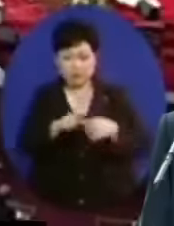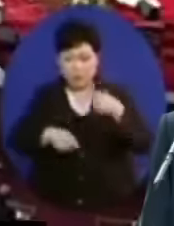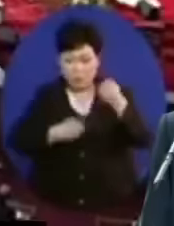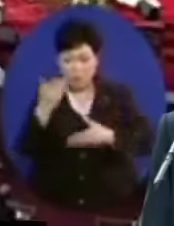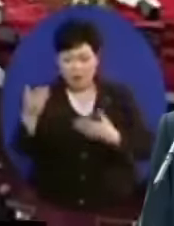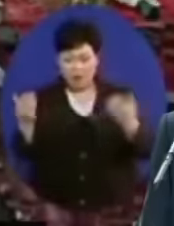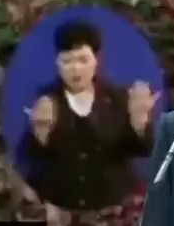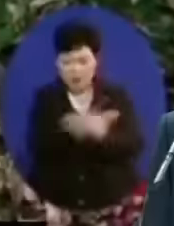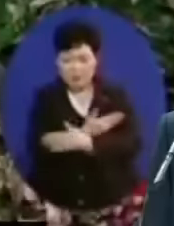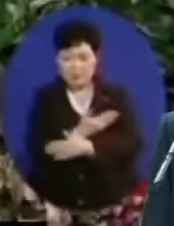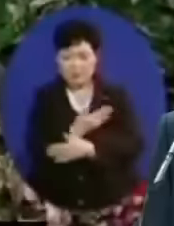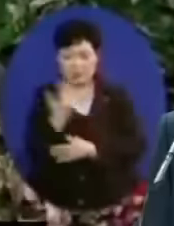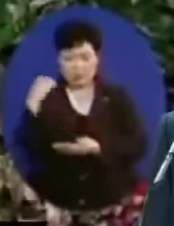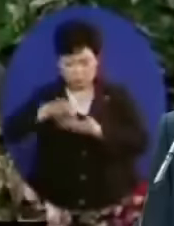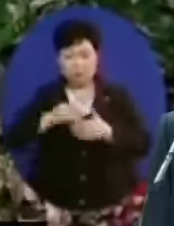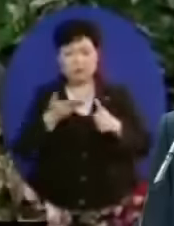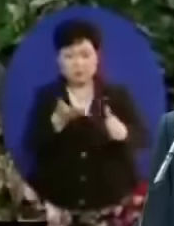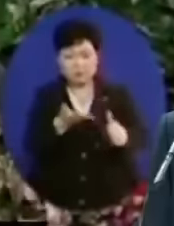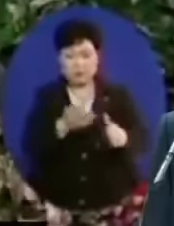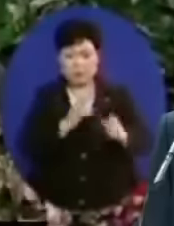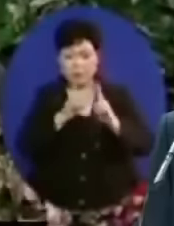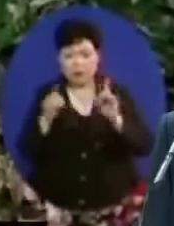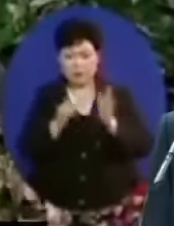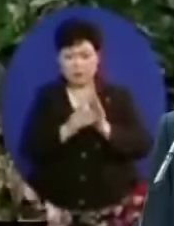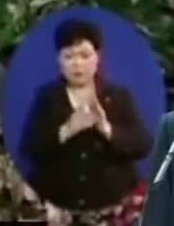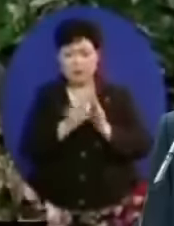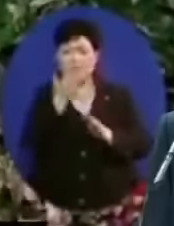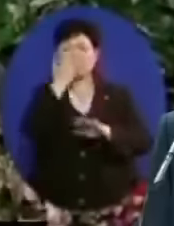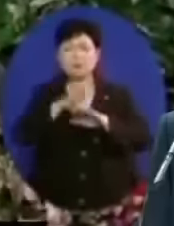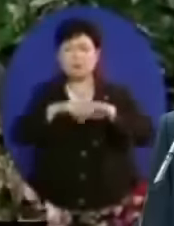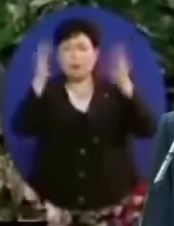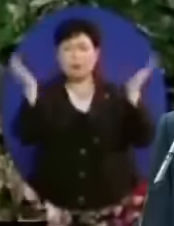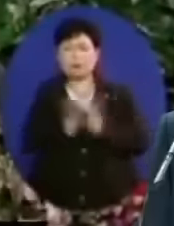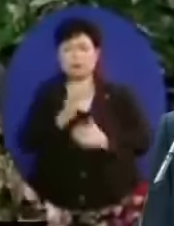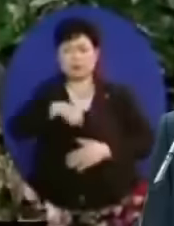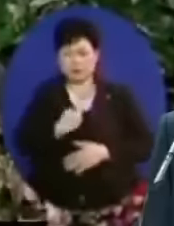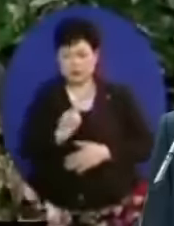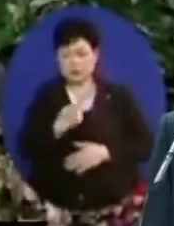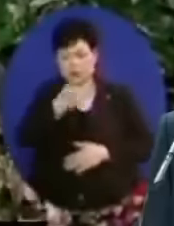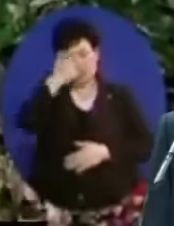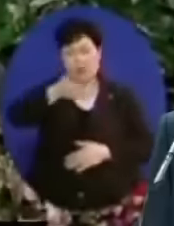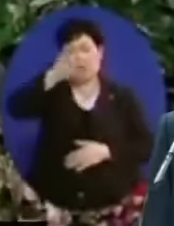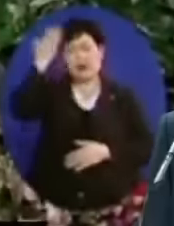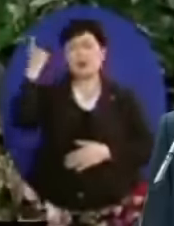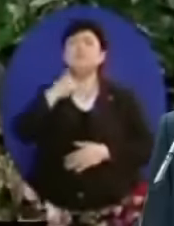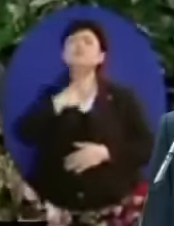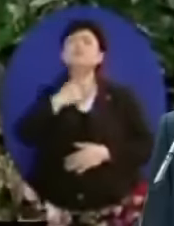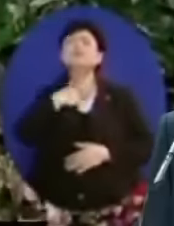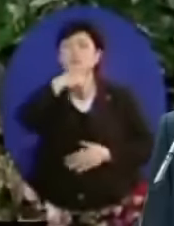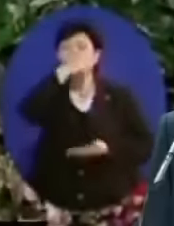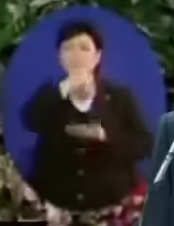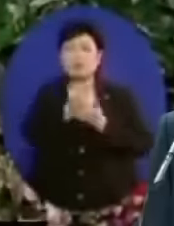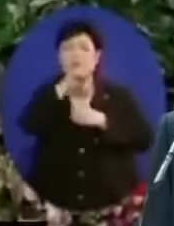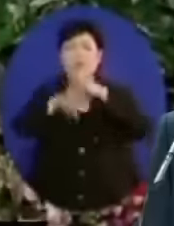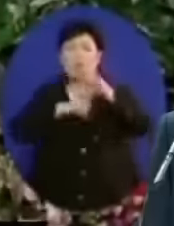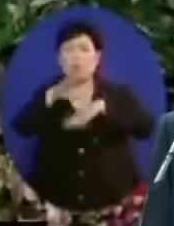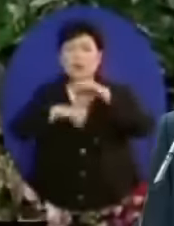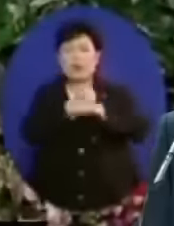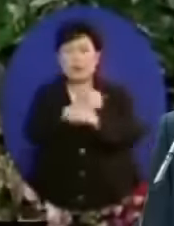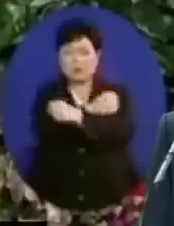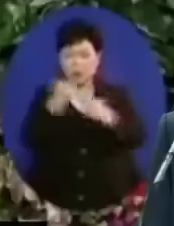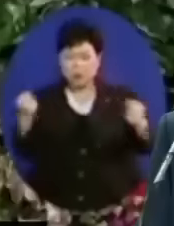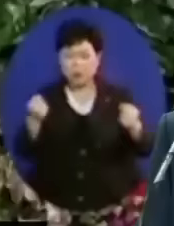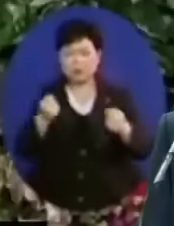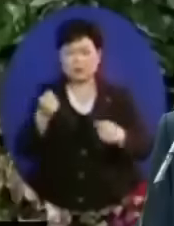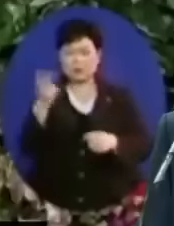다시 돌려드리겠습니다. 고백했습니다. 그러자 성도들은 모두 자신이 과거에 저질렀던 죄를 고백하고 용서를